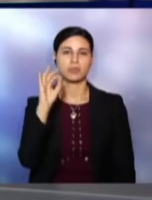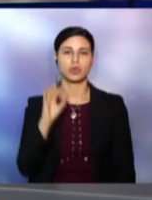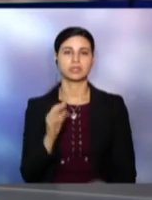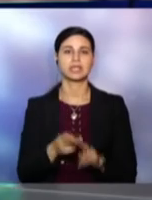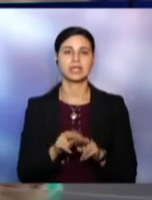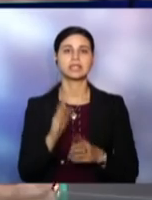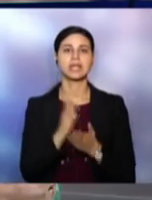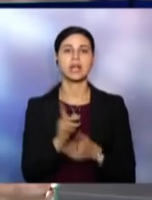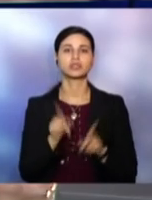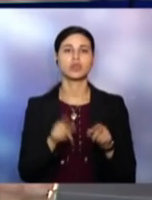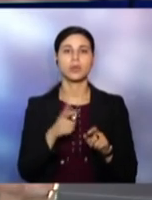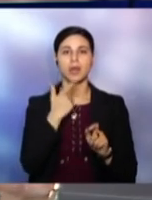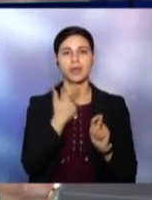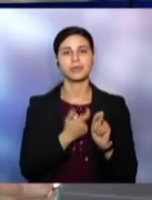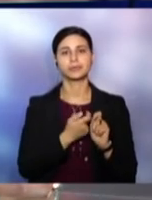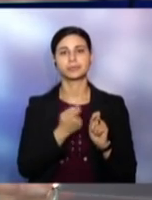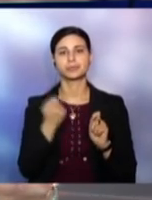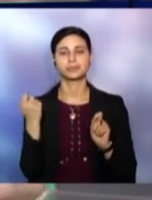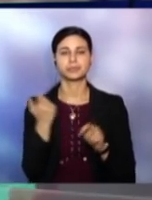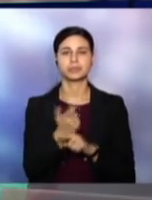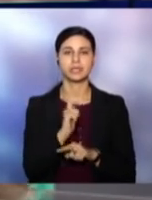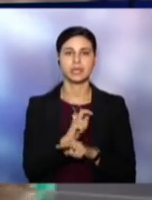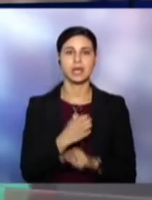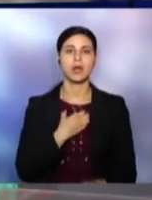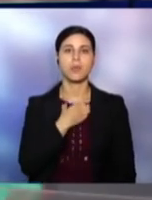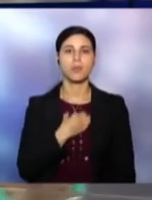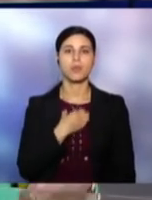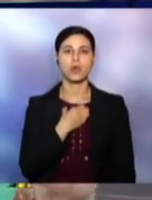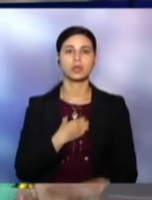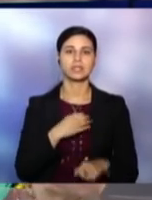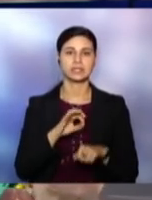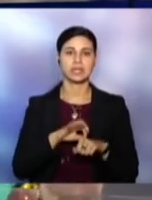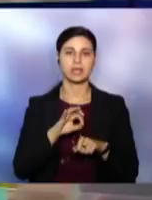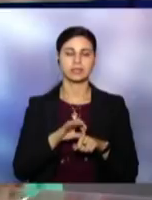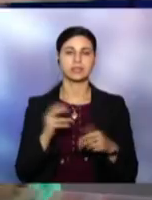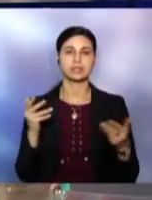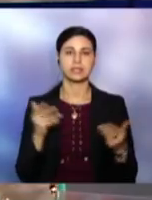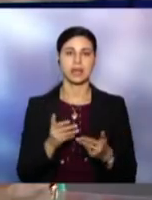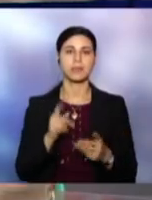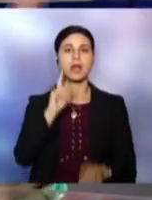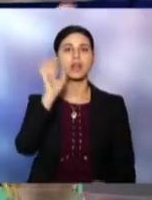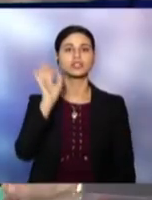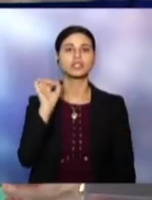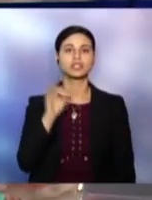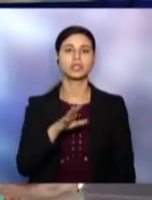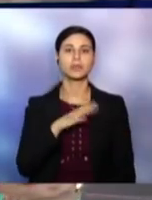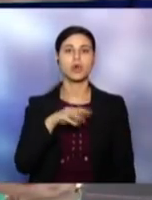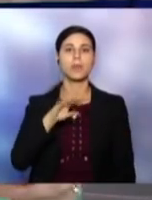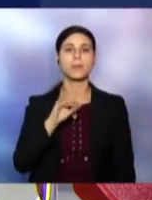ეს არის ხოლმე გახანგრძლივებული ბრონქიტი, აი ეს დიდი ხანი გრძელდება. ხშირად იწვევს ხოლმე